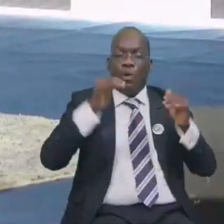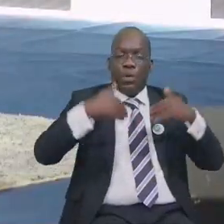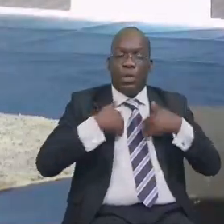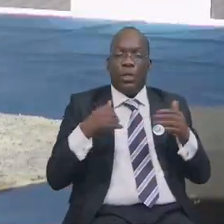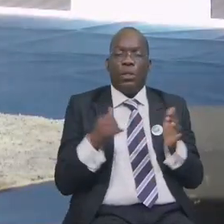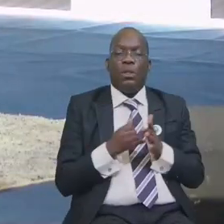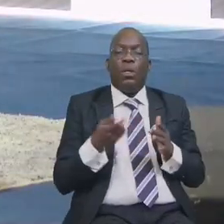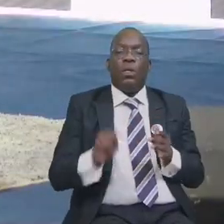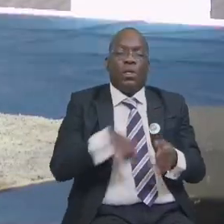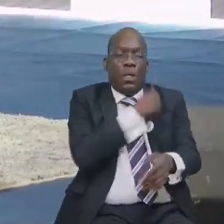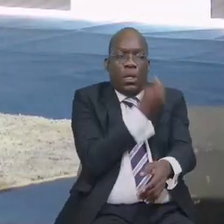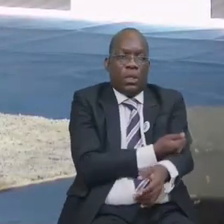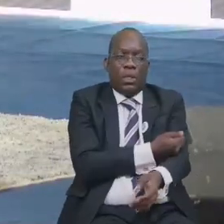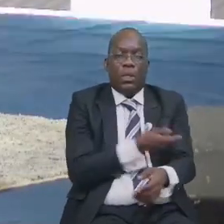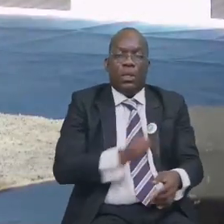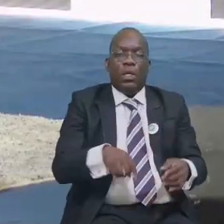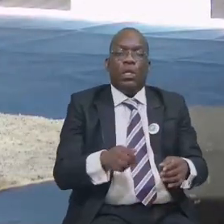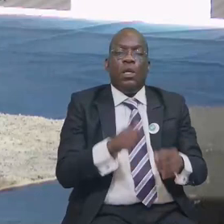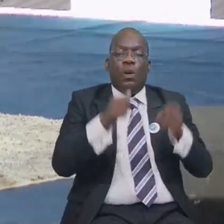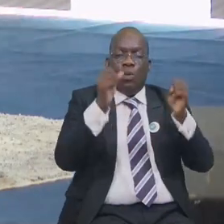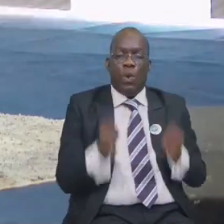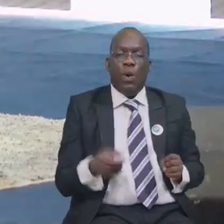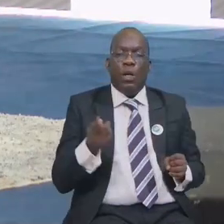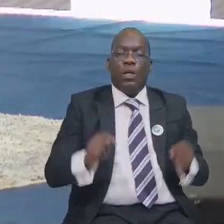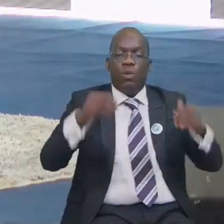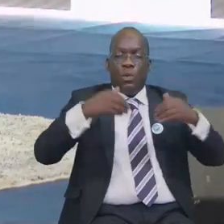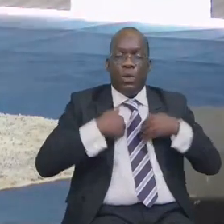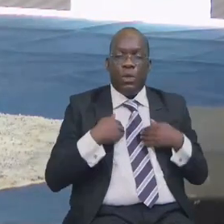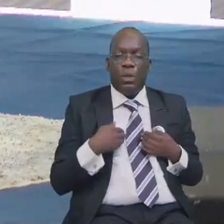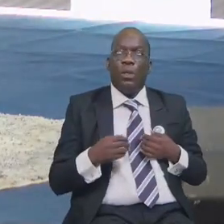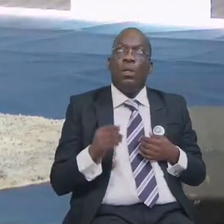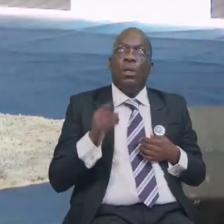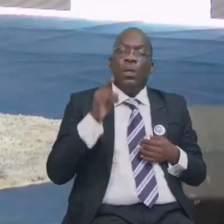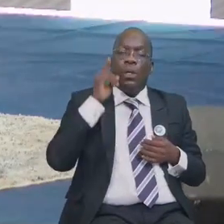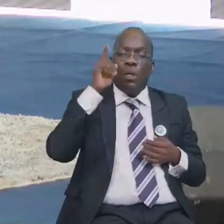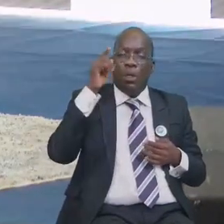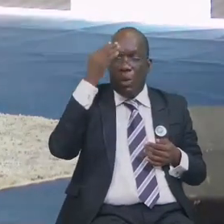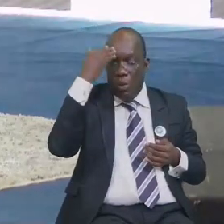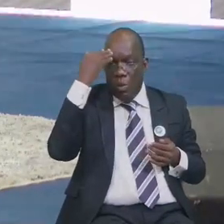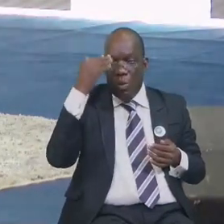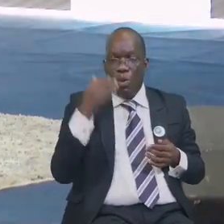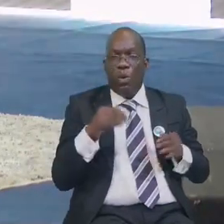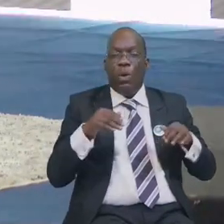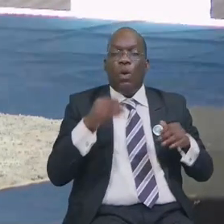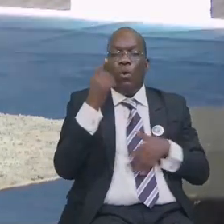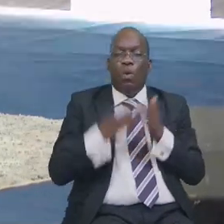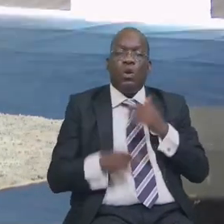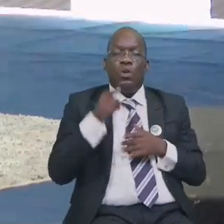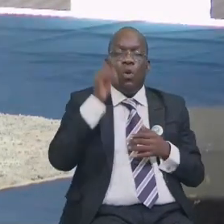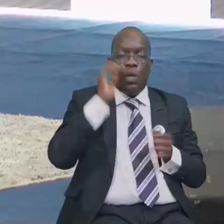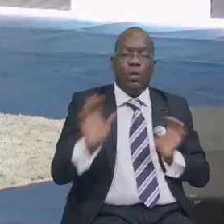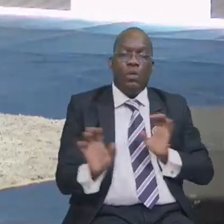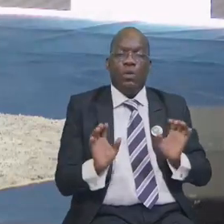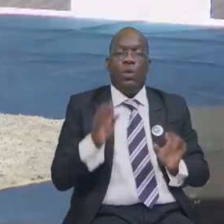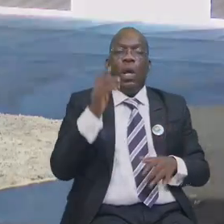les ressources, les possessions, et le savoir-faire, ce que je peux faire, la manière dont je vais